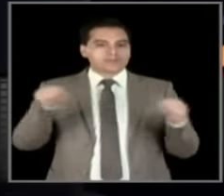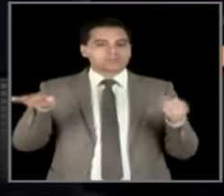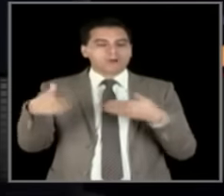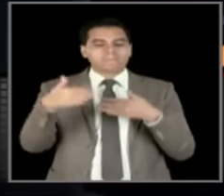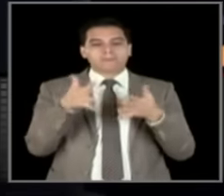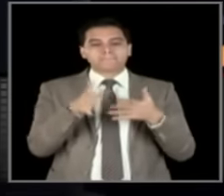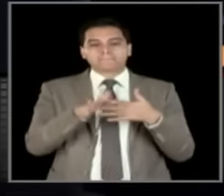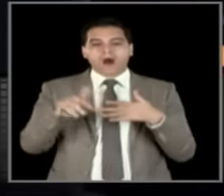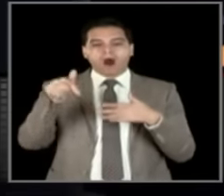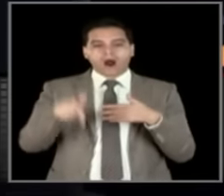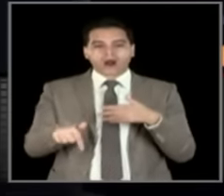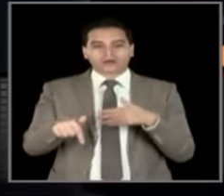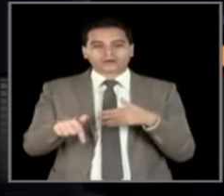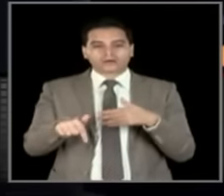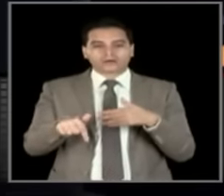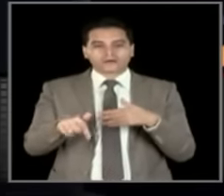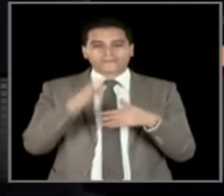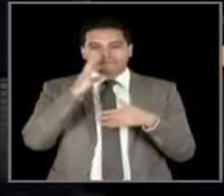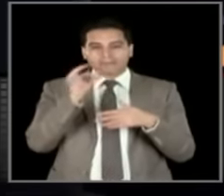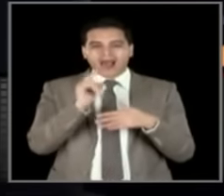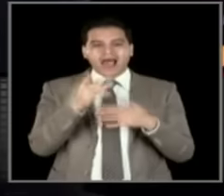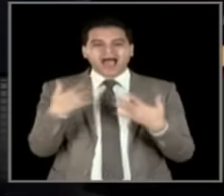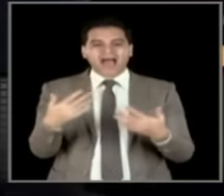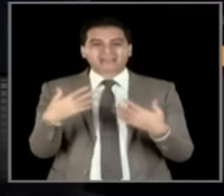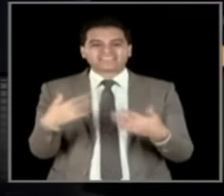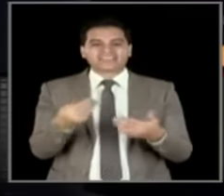بحر منخفض الملوحة.